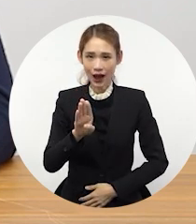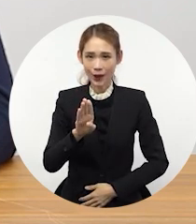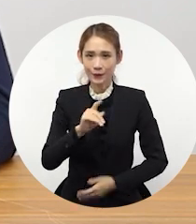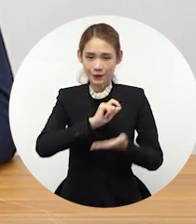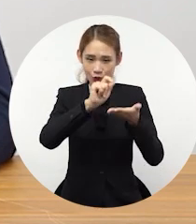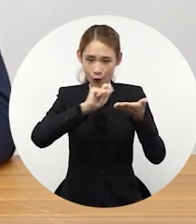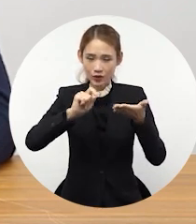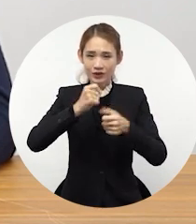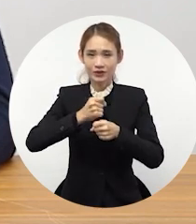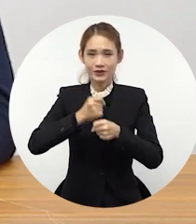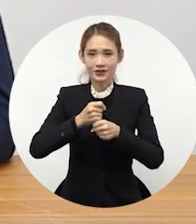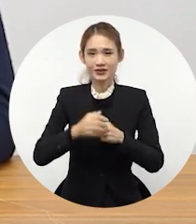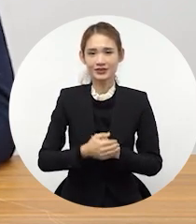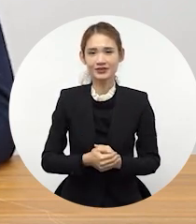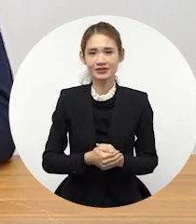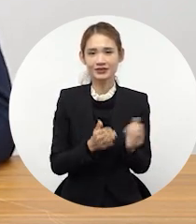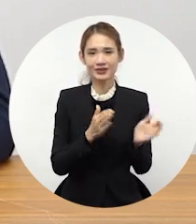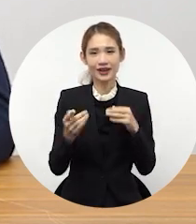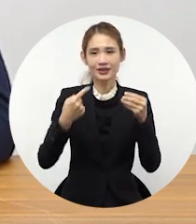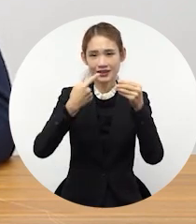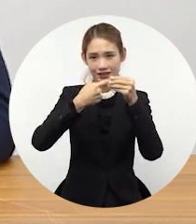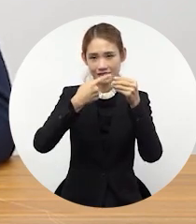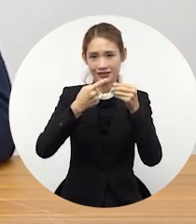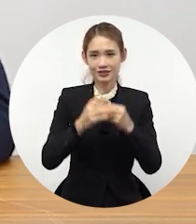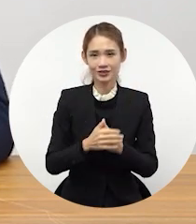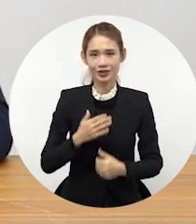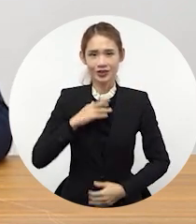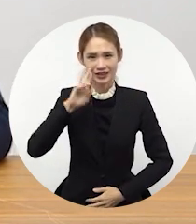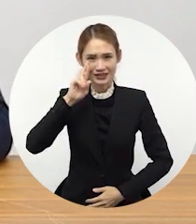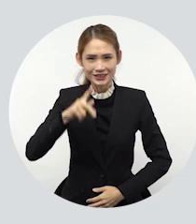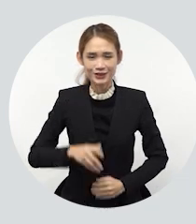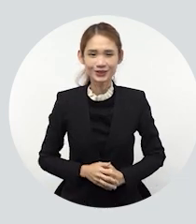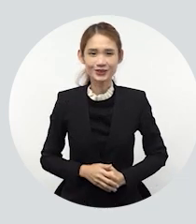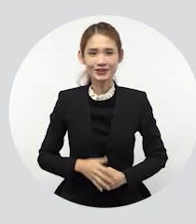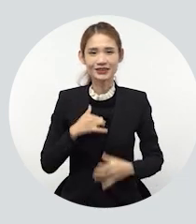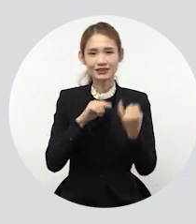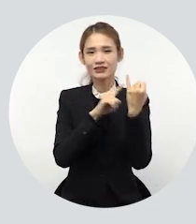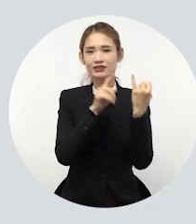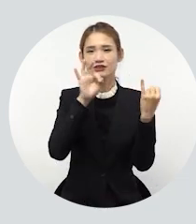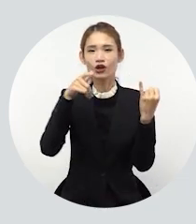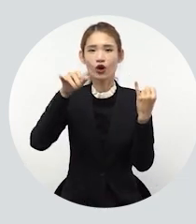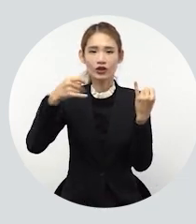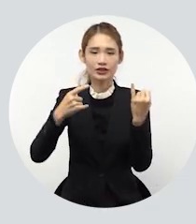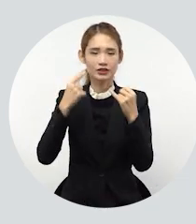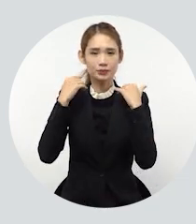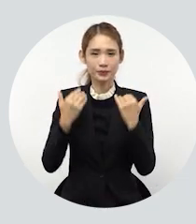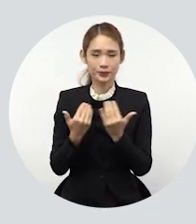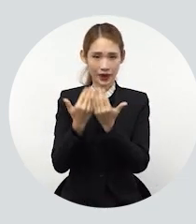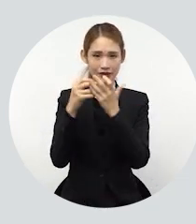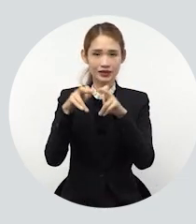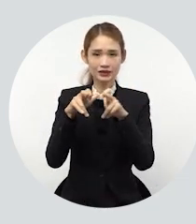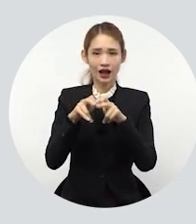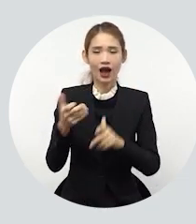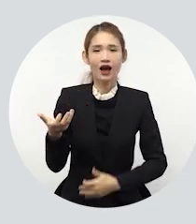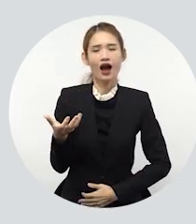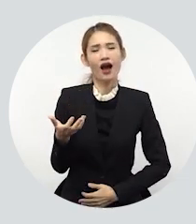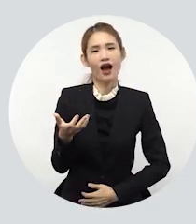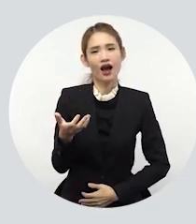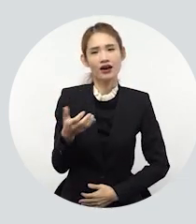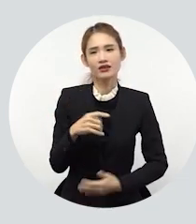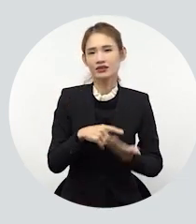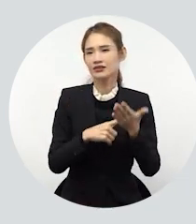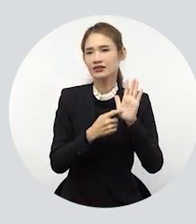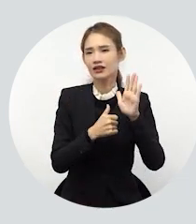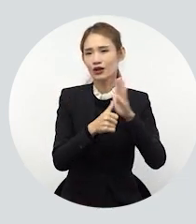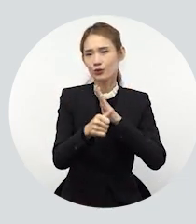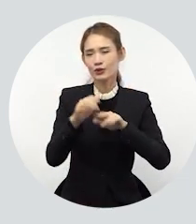진행을 해볼까요? 네네. 자, 여러분 1번부터 같이 봐보겠습니다. 틀렸나 내가? 자, 1번. 영희는 발달 장애를 앓고